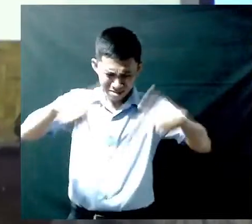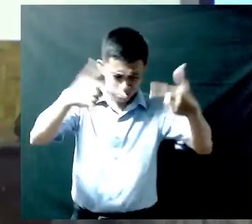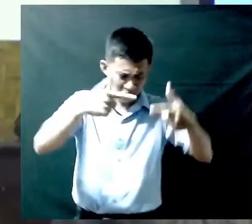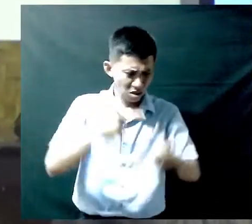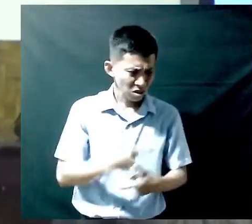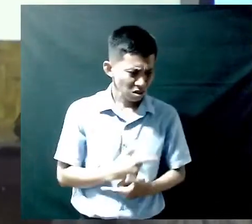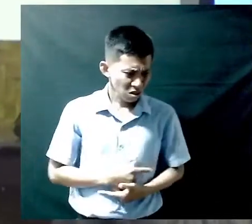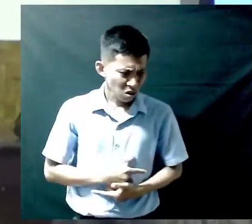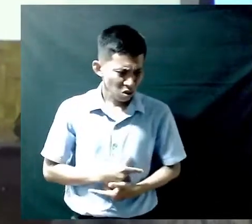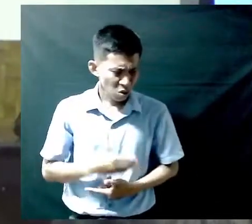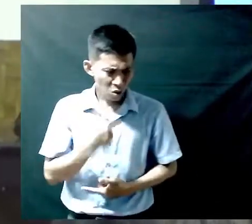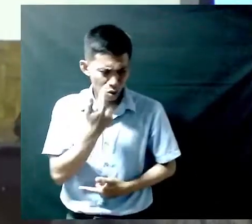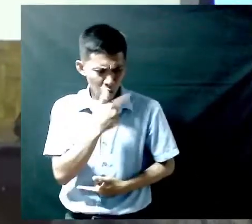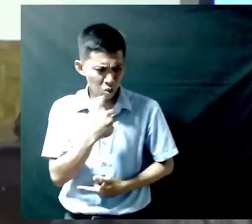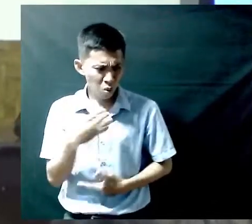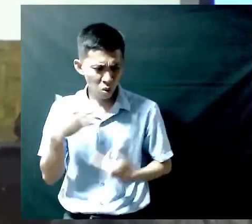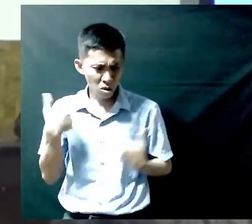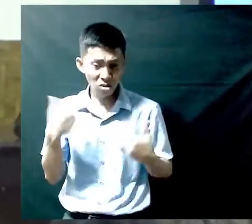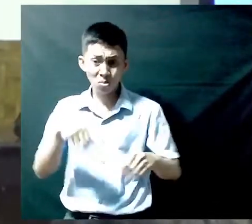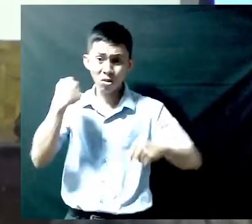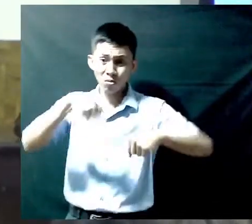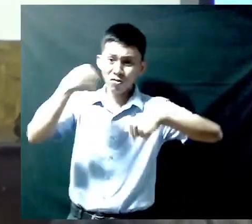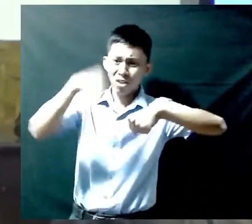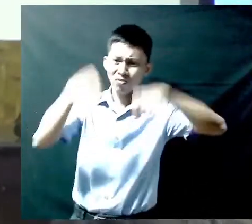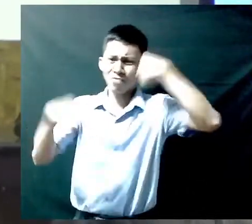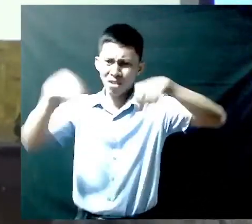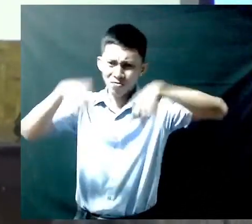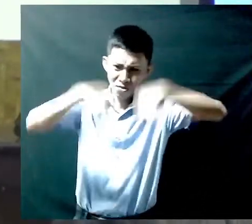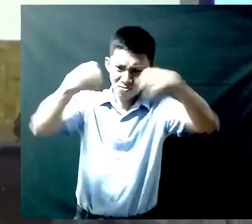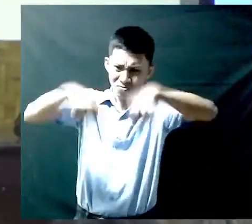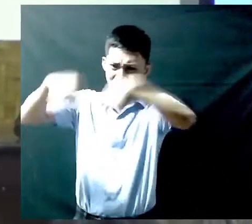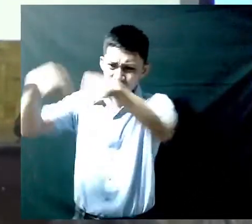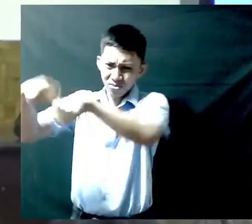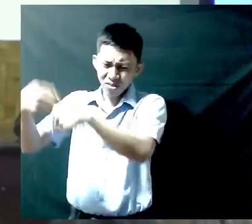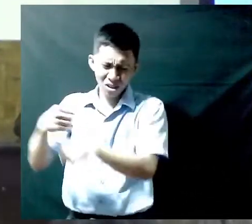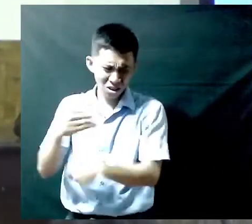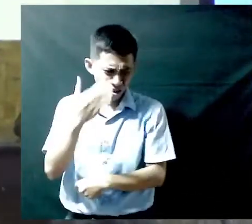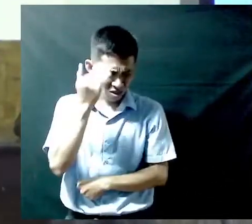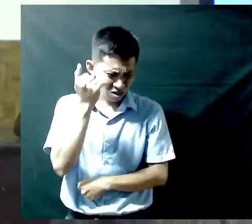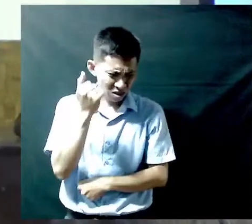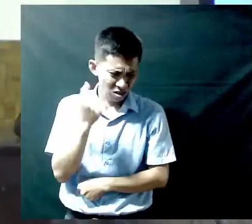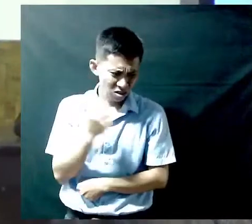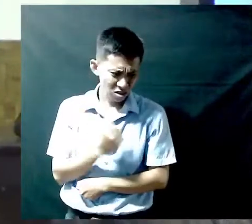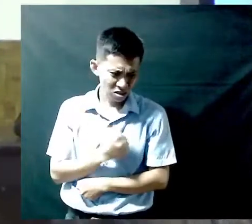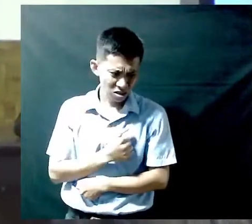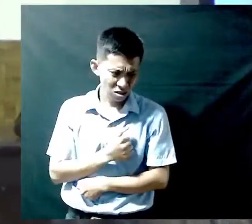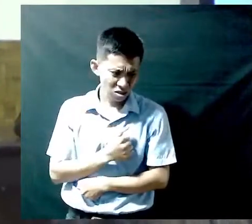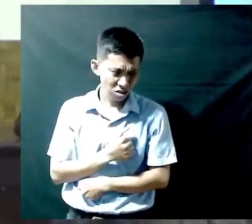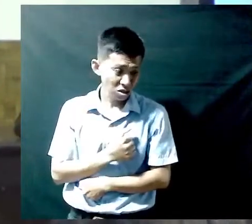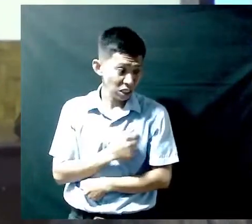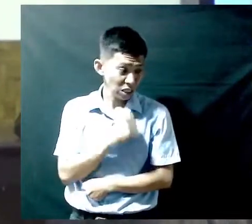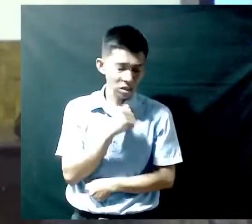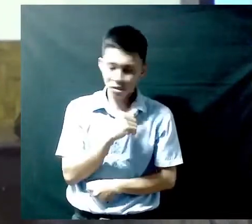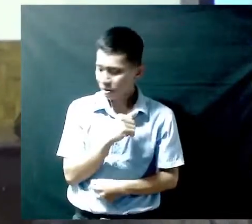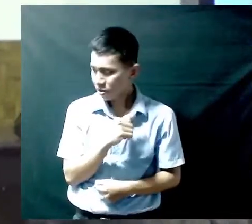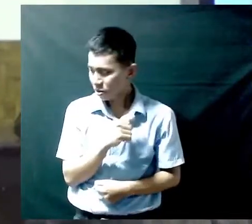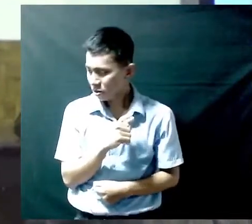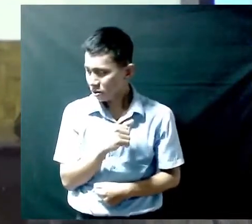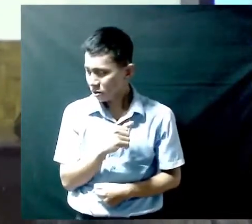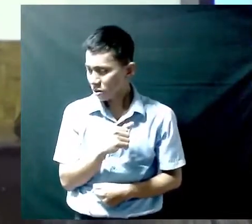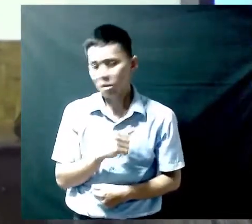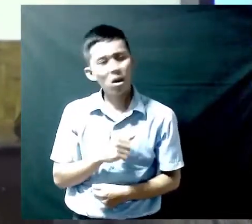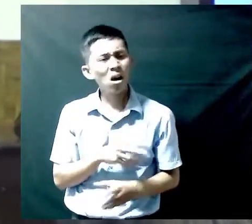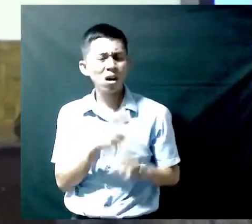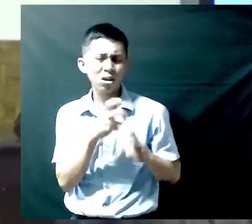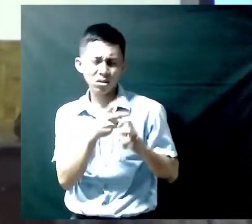sigawan ko lang mga young people, magsilayos kayo, bubugbugin ko kayo. Pag di kayo umalis dito, nananalangin kami. So, nung time na yon, I had the heart to reach